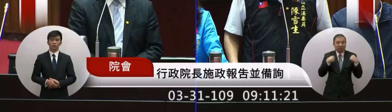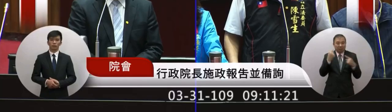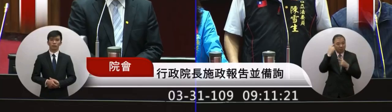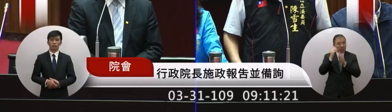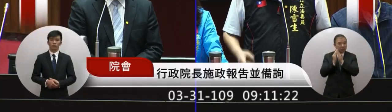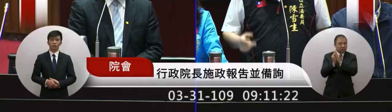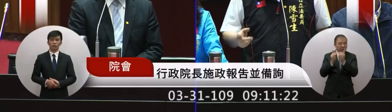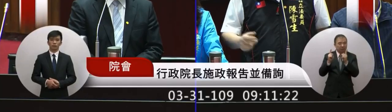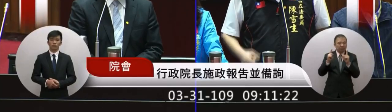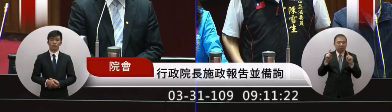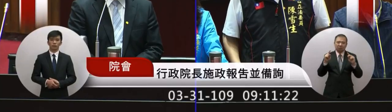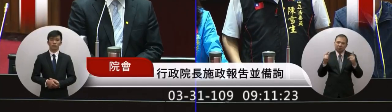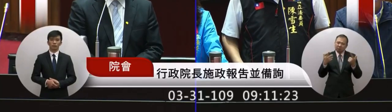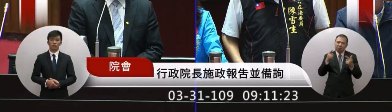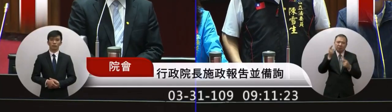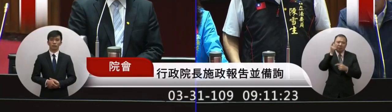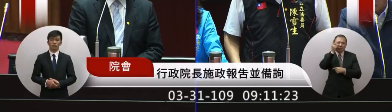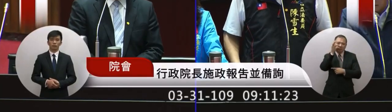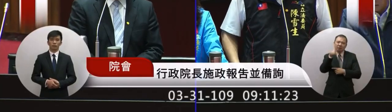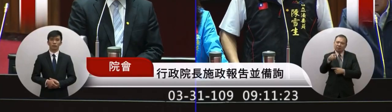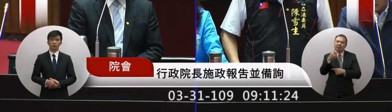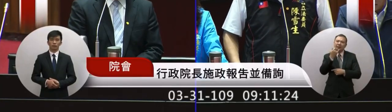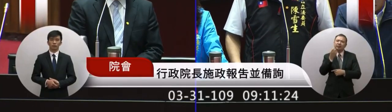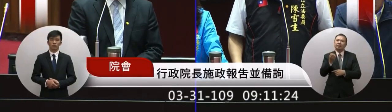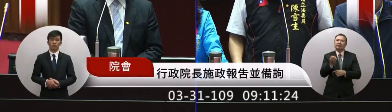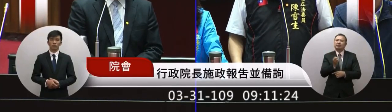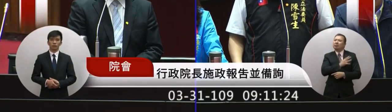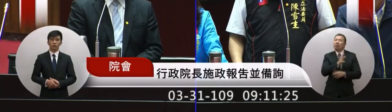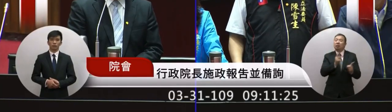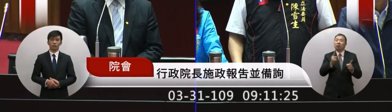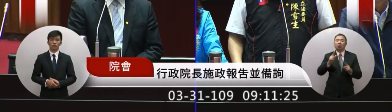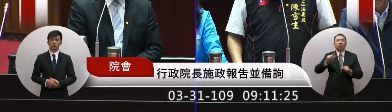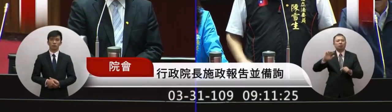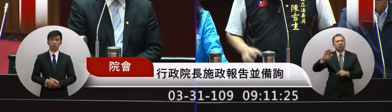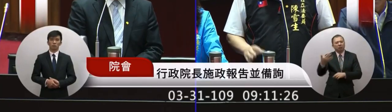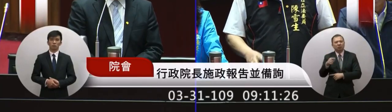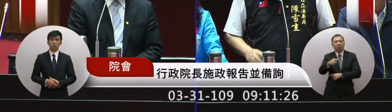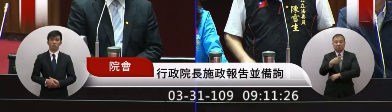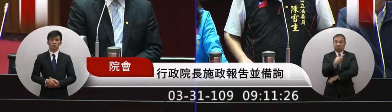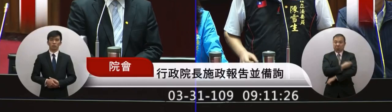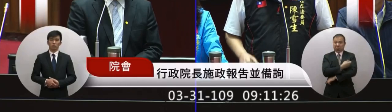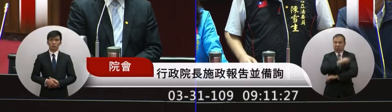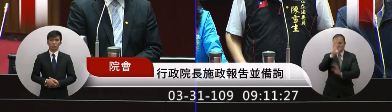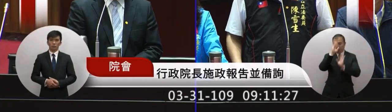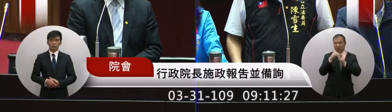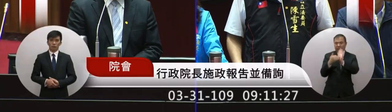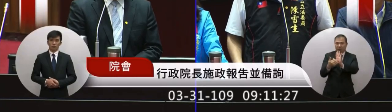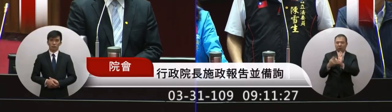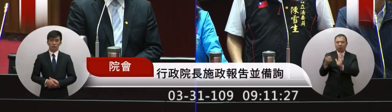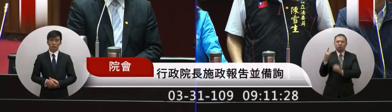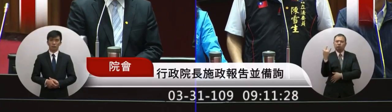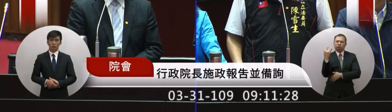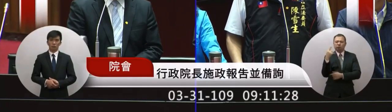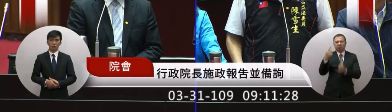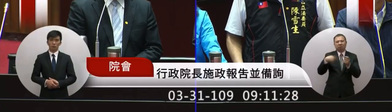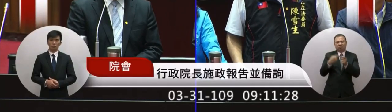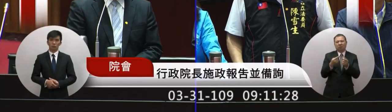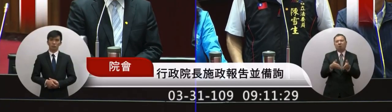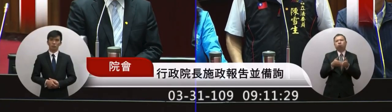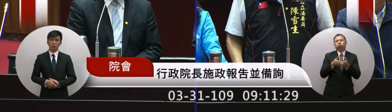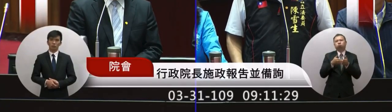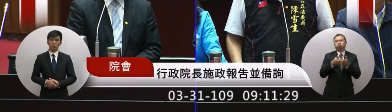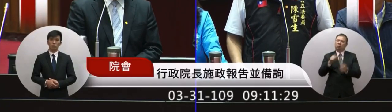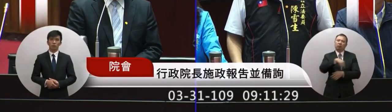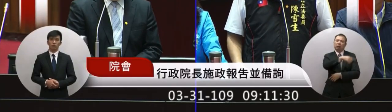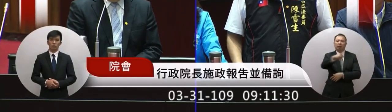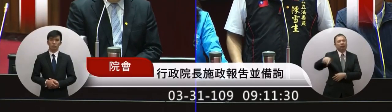估，因为它的疫苗啊，起码是一年以后才会出来，所以这个对国人同胞来讲的话，可以说非